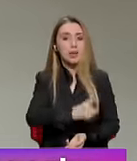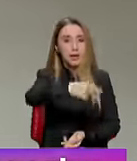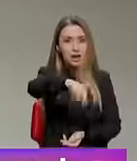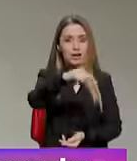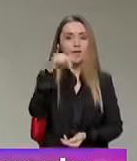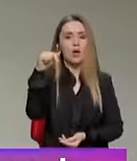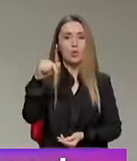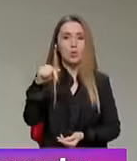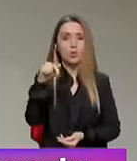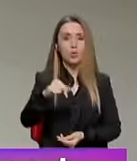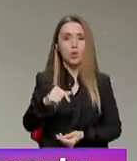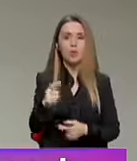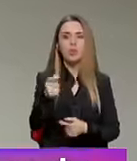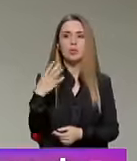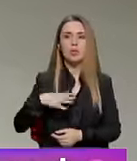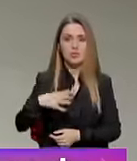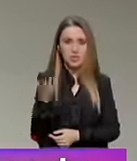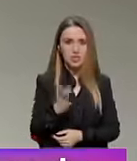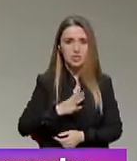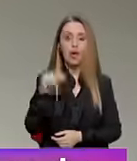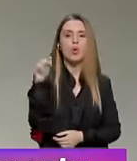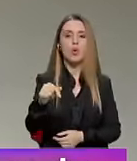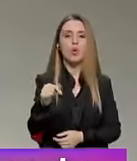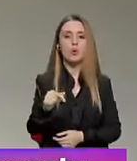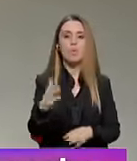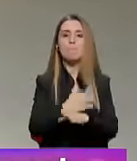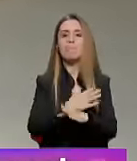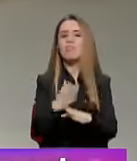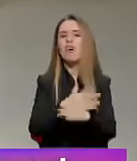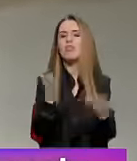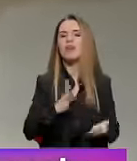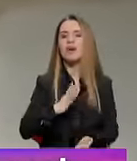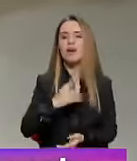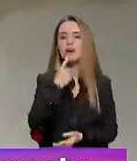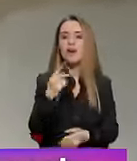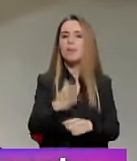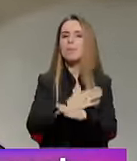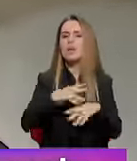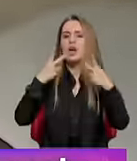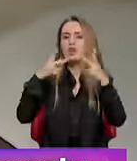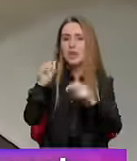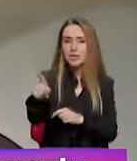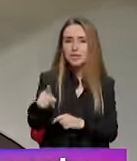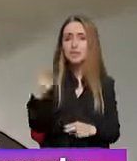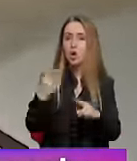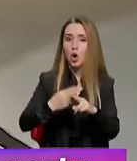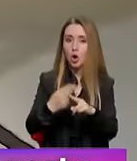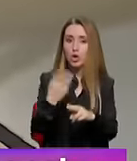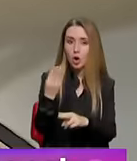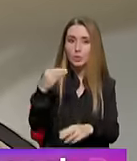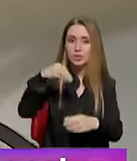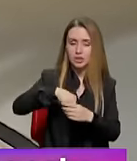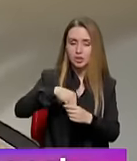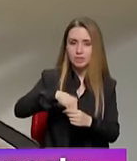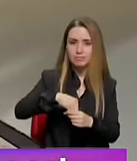bu zemine çekme isteğiniz var E o da mal varlığı çıkışı siz mal varlığınızı açıkladınız örnek olsun